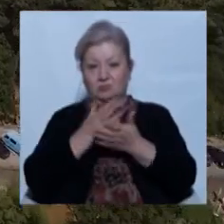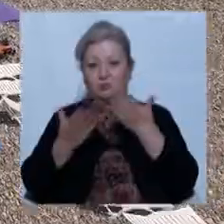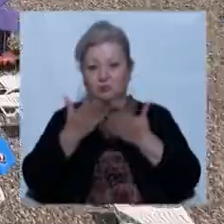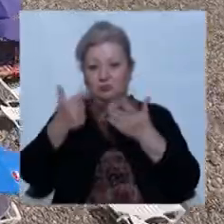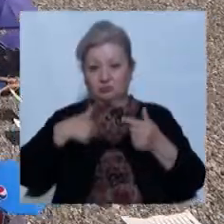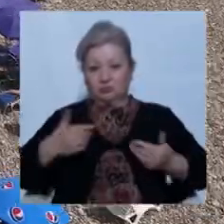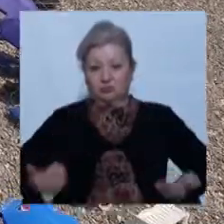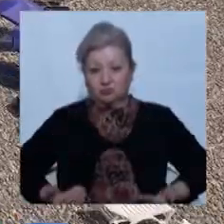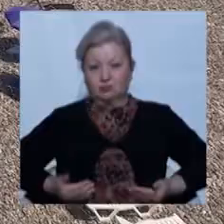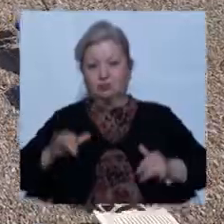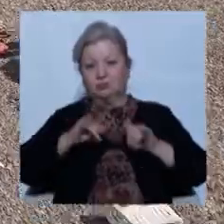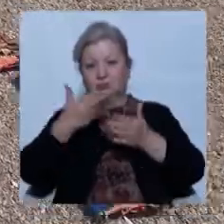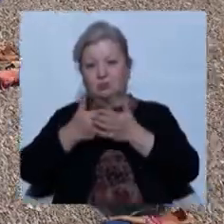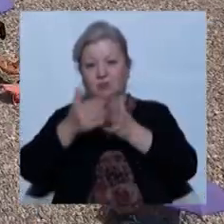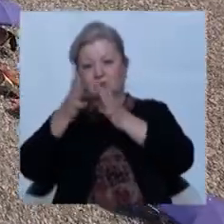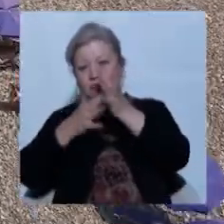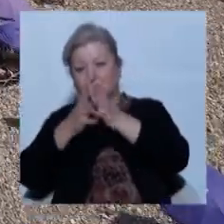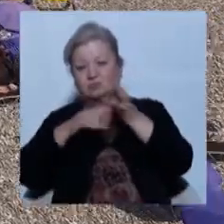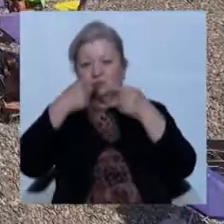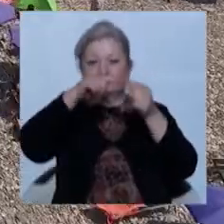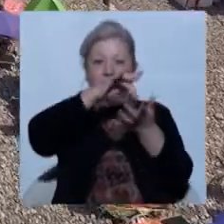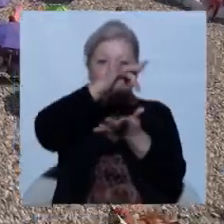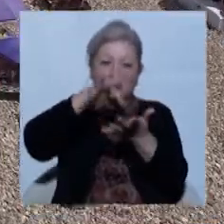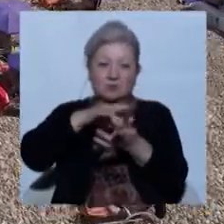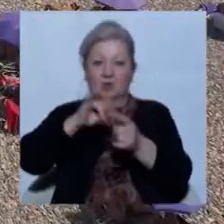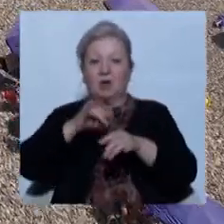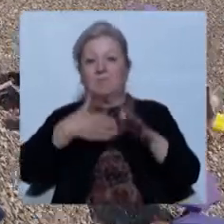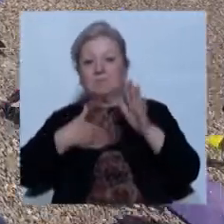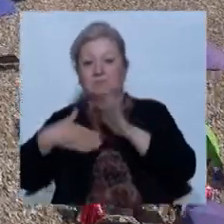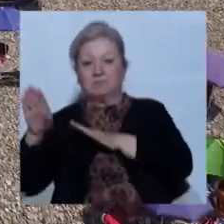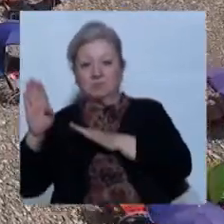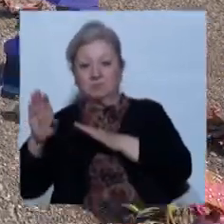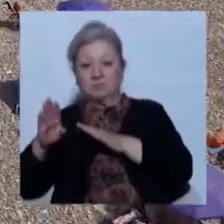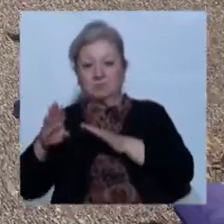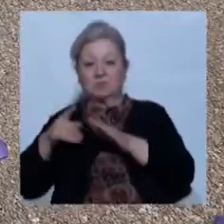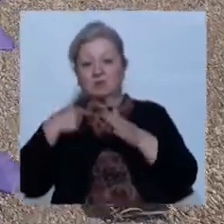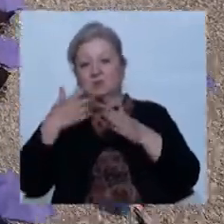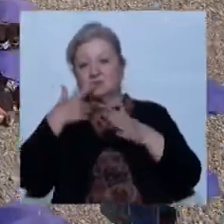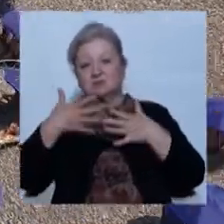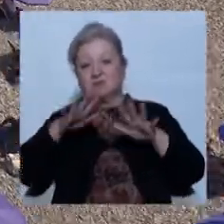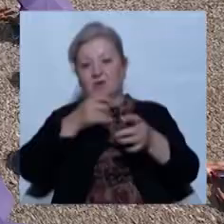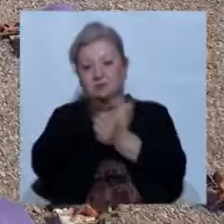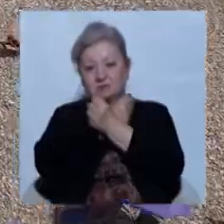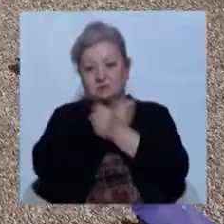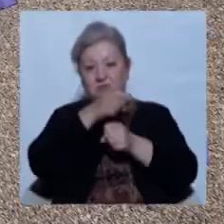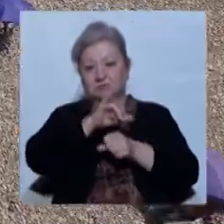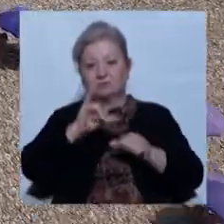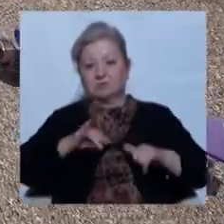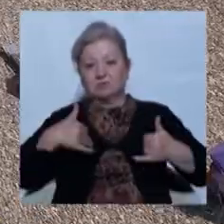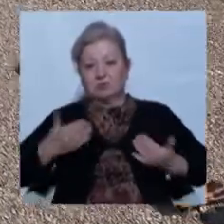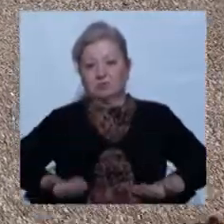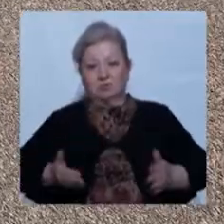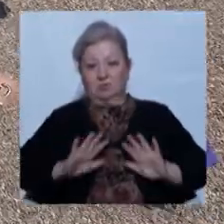რომელიღაცა სოფელში ან ქალაქში და მივდივართ ზღვაზე დასასვენებლად, იქ სადაც ჩვენ არ